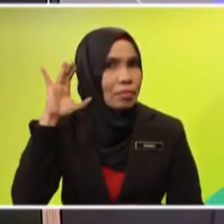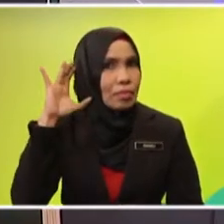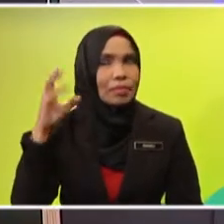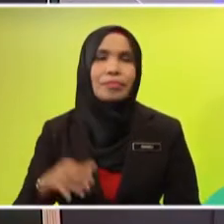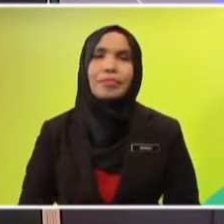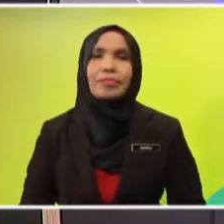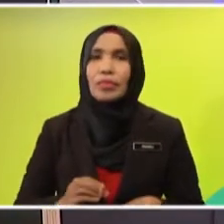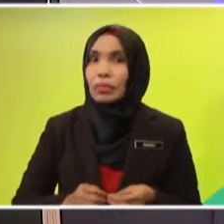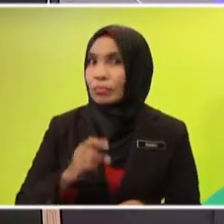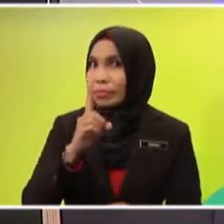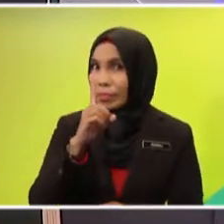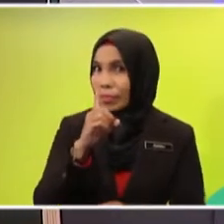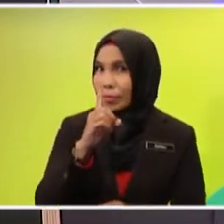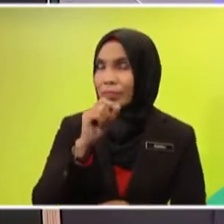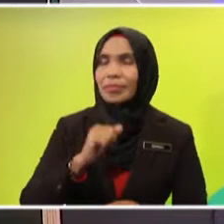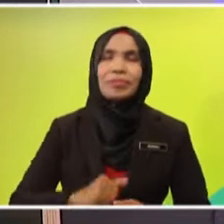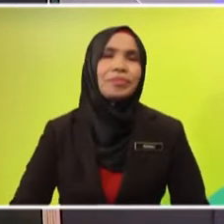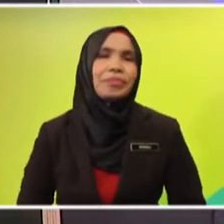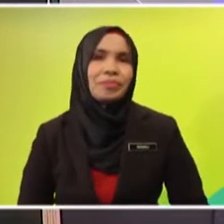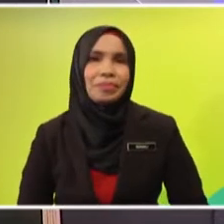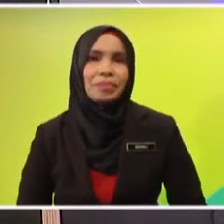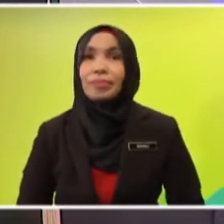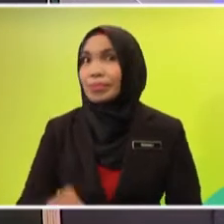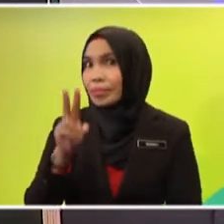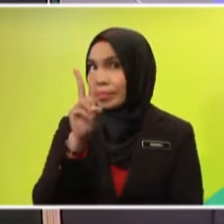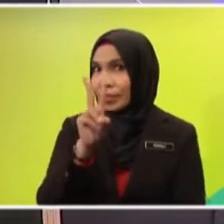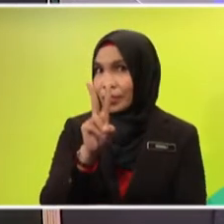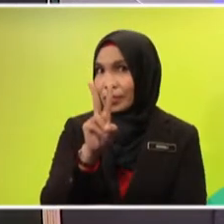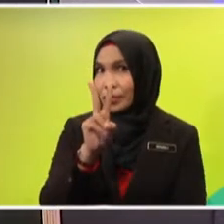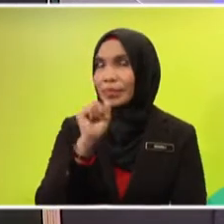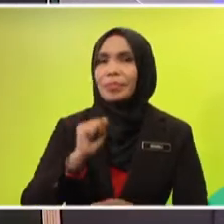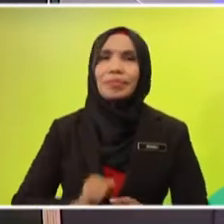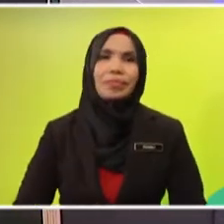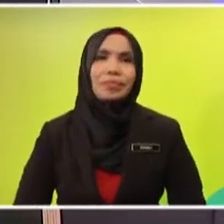nombo satu qe2 terus